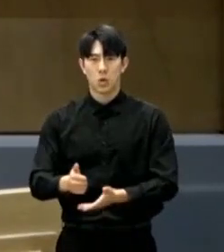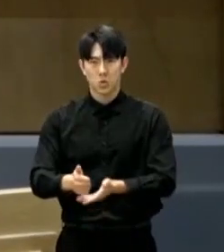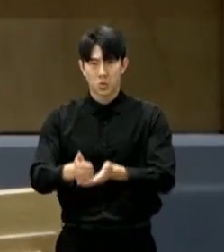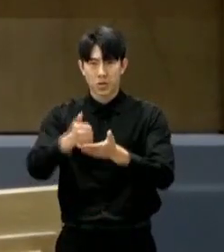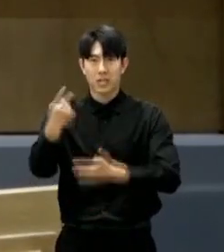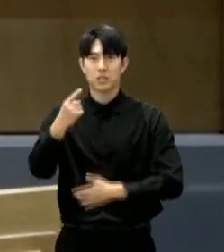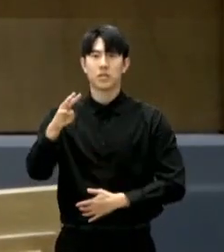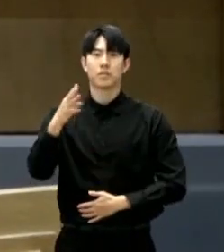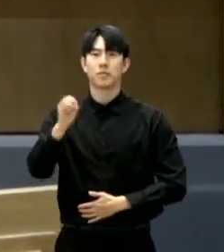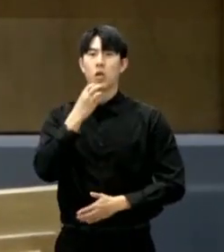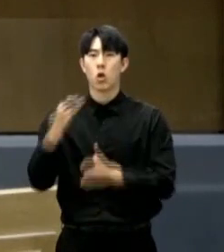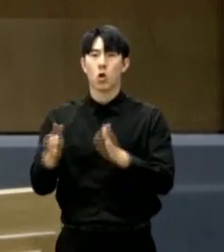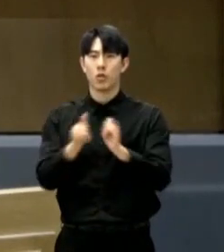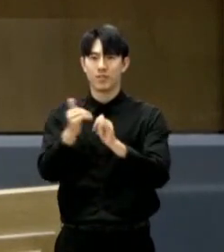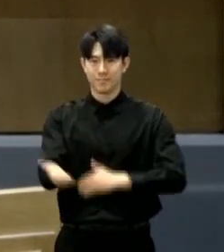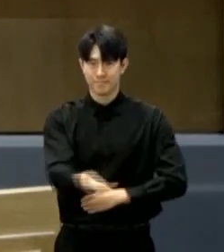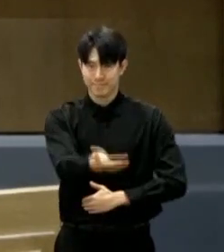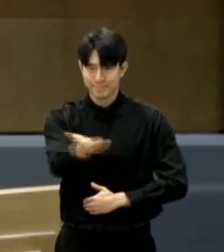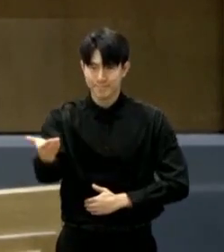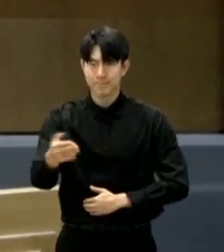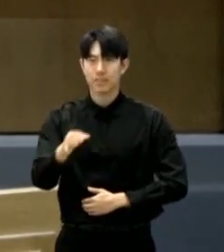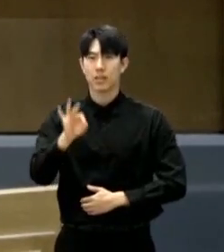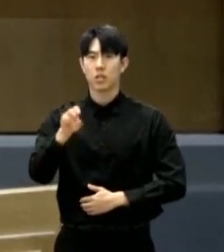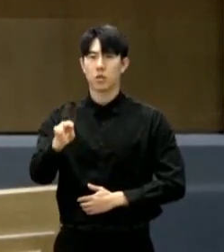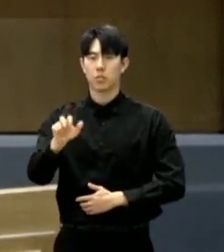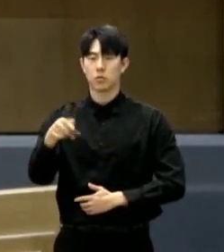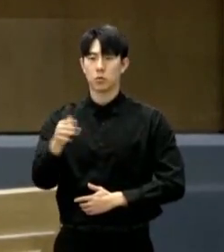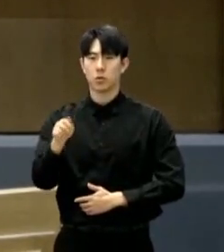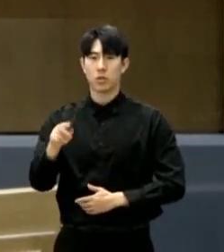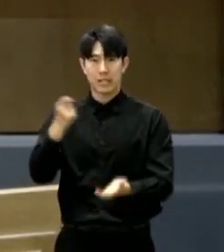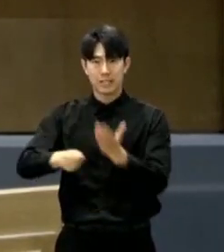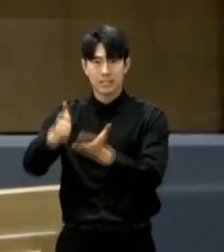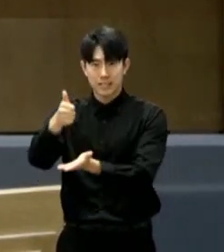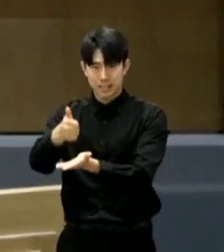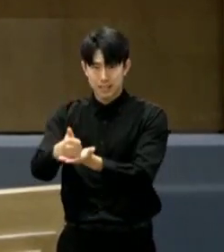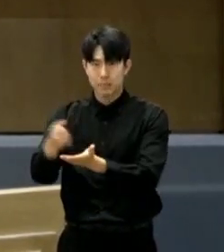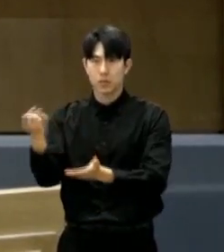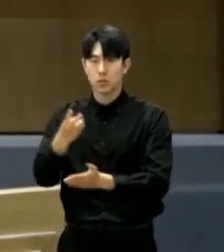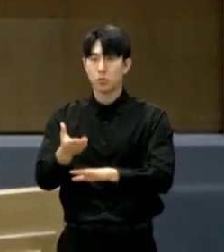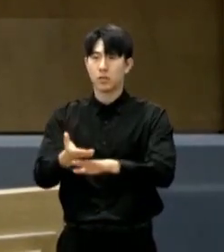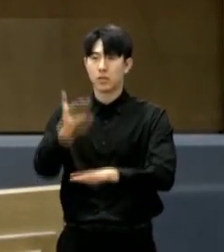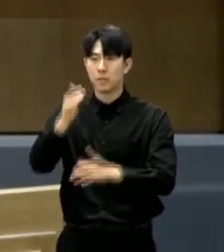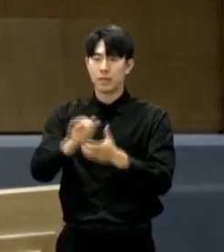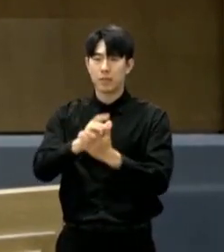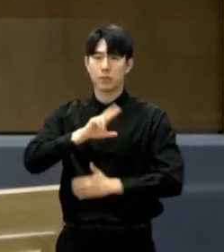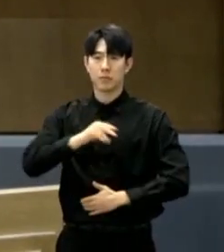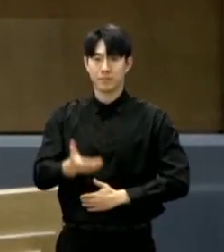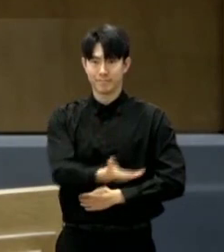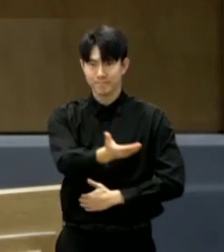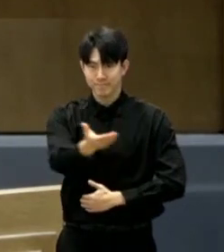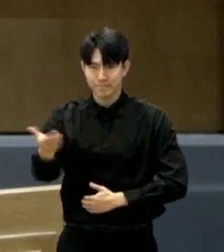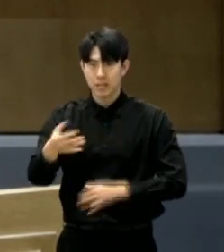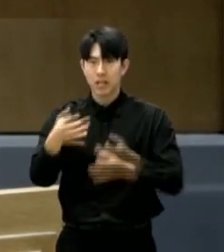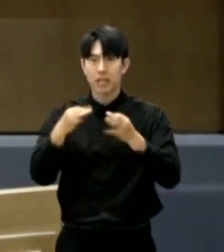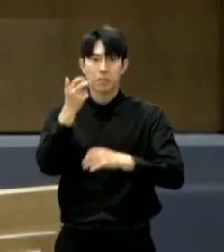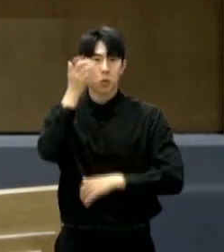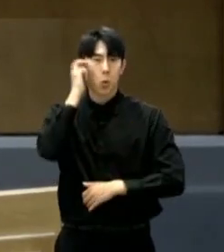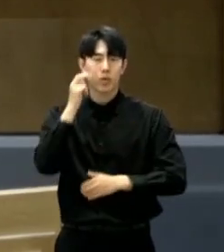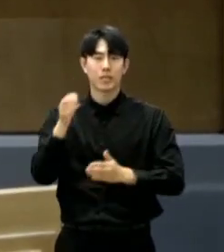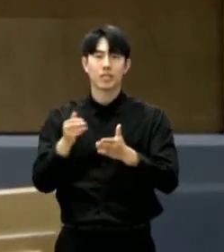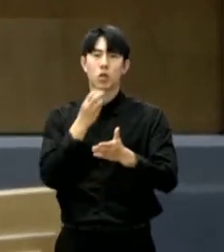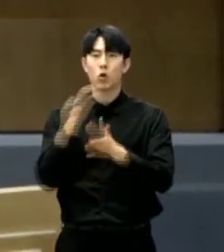존경하는 1,400만 경기도민 여러분, 그리고 염정현 의장님을 비롯한 선배 동료 의원 여러분, 김동연